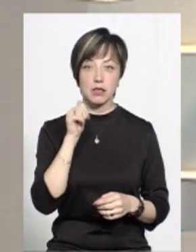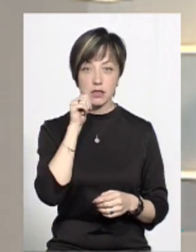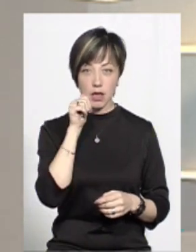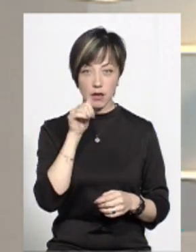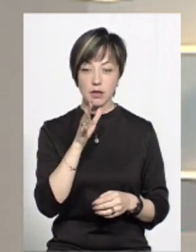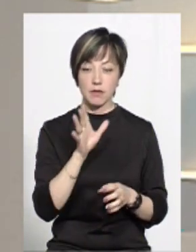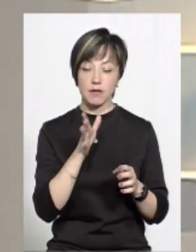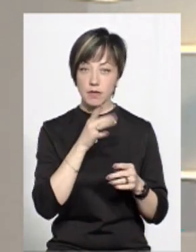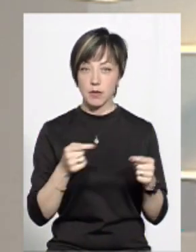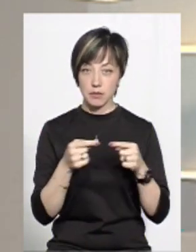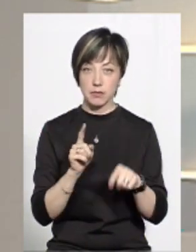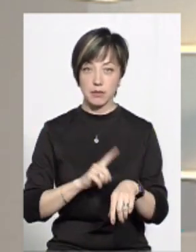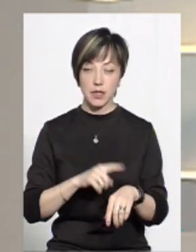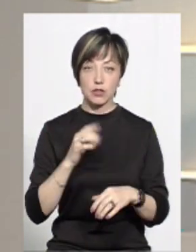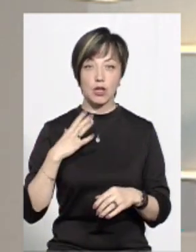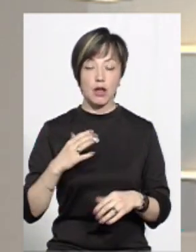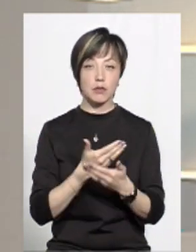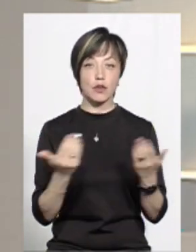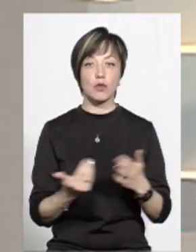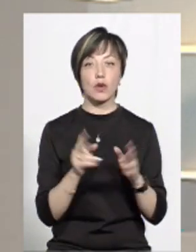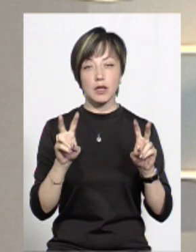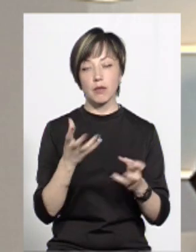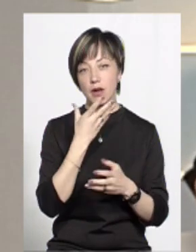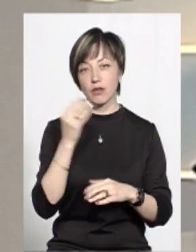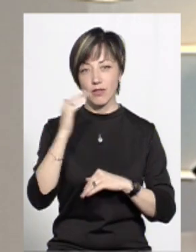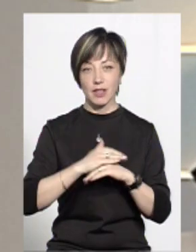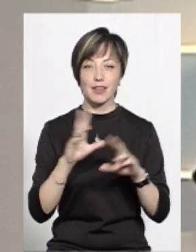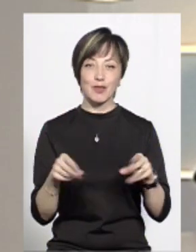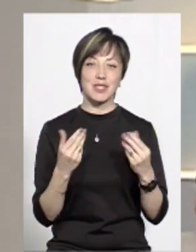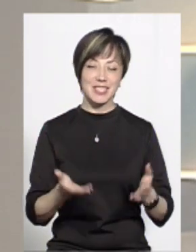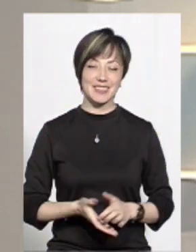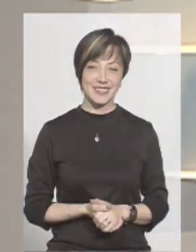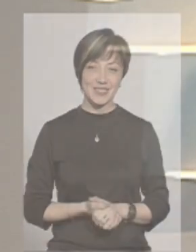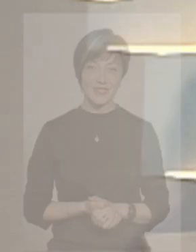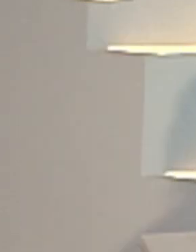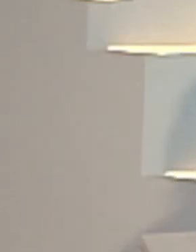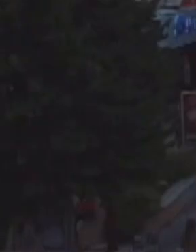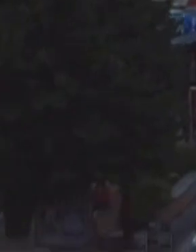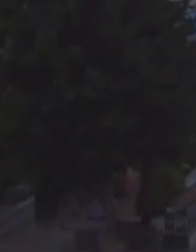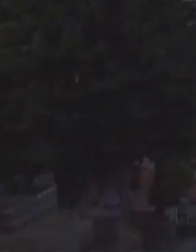Завтра у цій же порі чекатимемо вас уже з новою темою. Гарного вечора і нехай щастить!